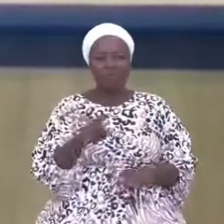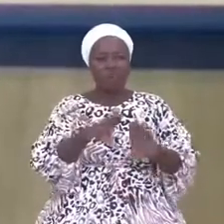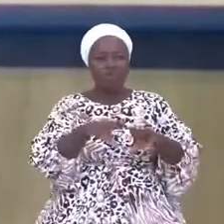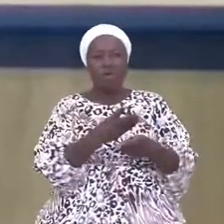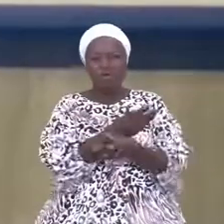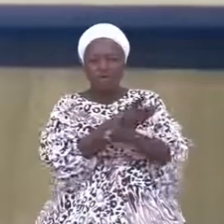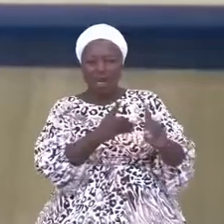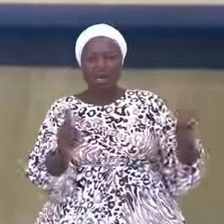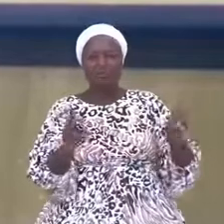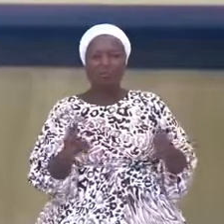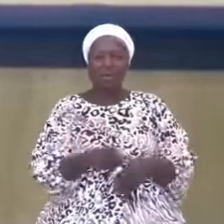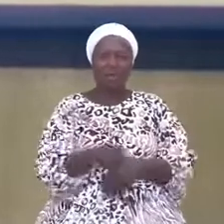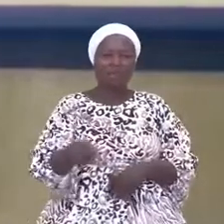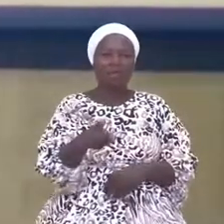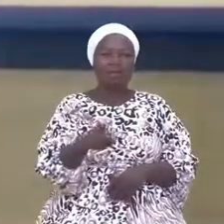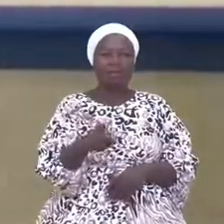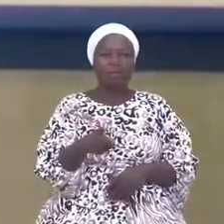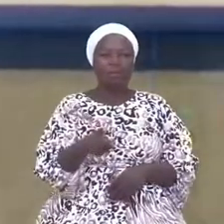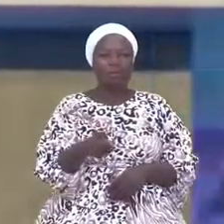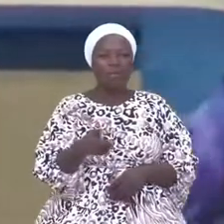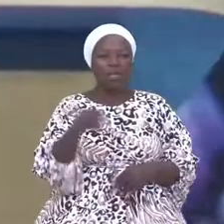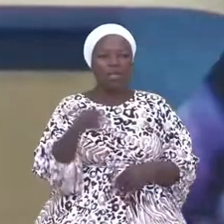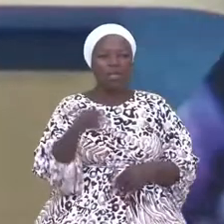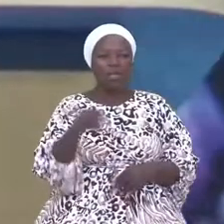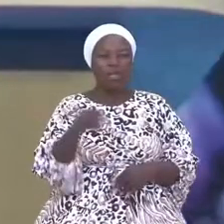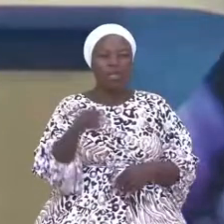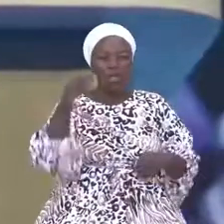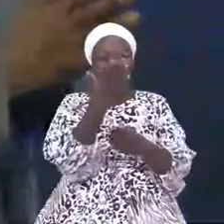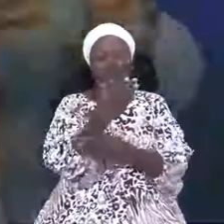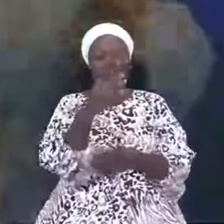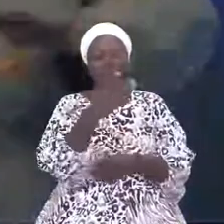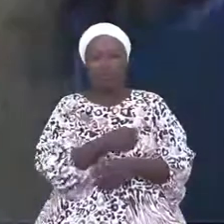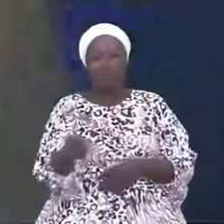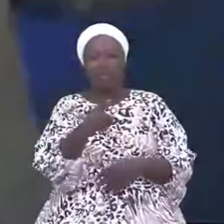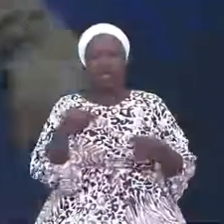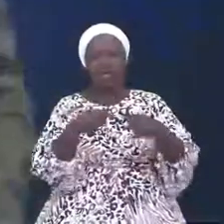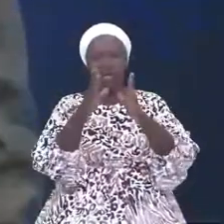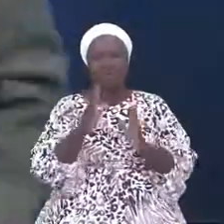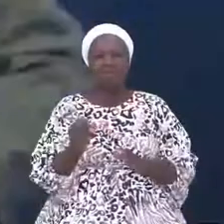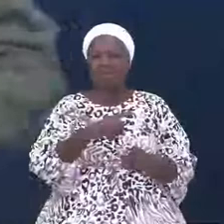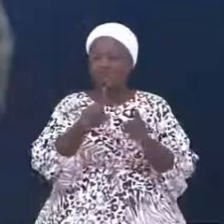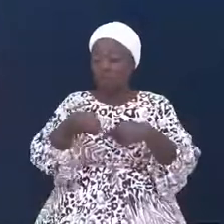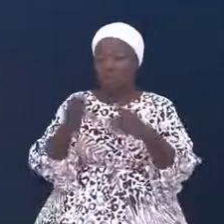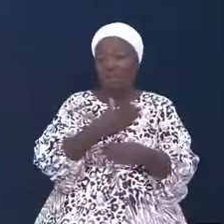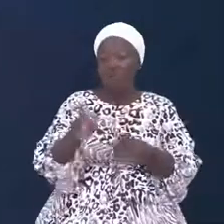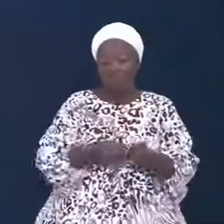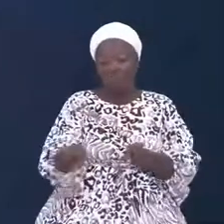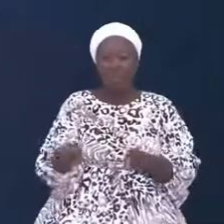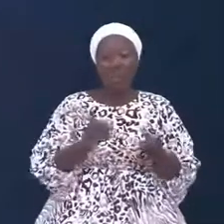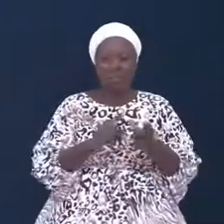Verset 27 dit, alors tu les abandonnas entre les mains de leurs ennemis, qui